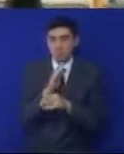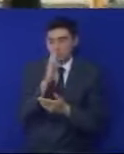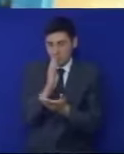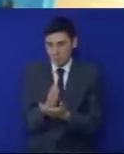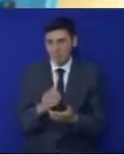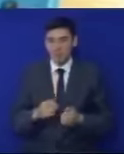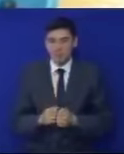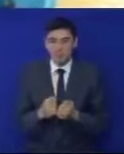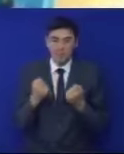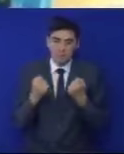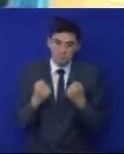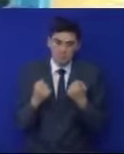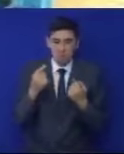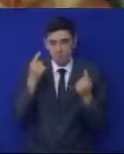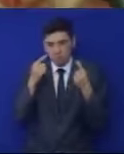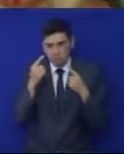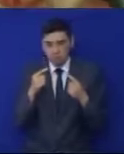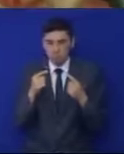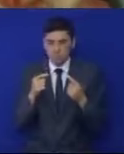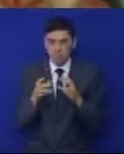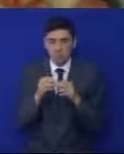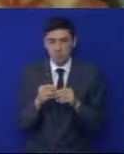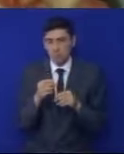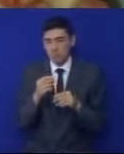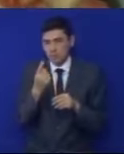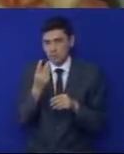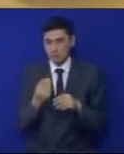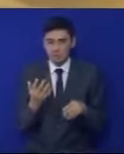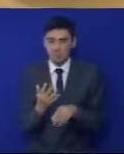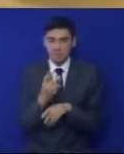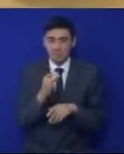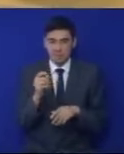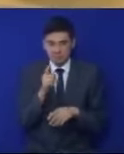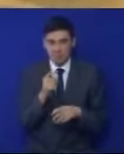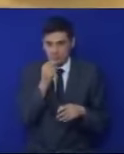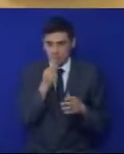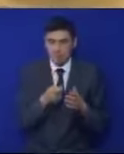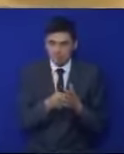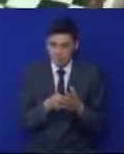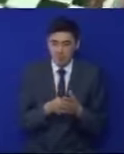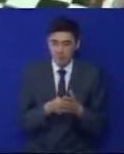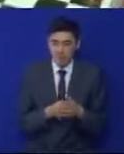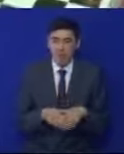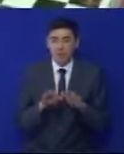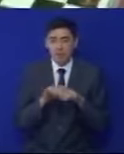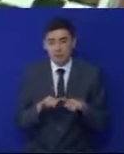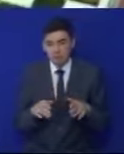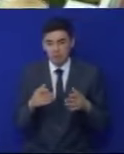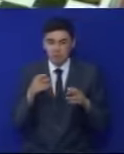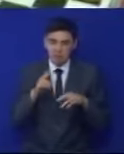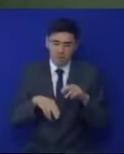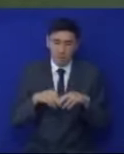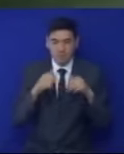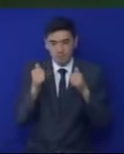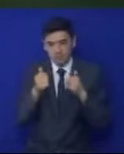бар. Спорттық үйірмелер, шығармашылық секциялар, 5 уақыт тамағы бар қарағайлы орман алқабындағы демалыс орнына балалардың көңілі